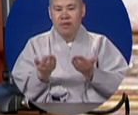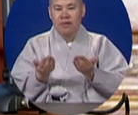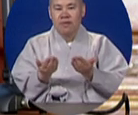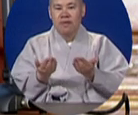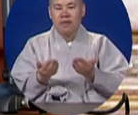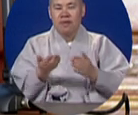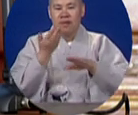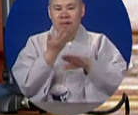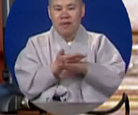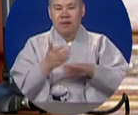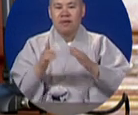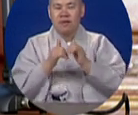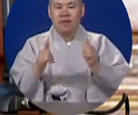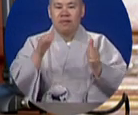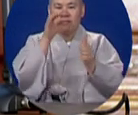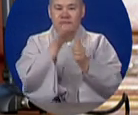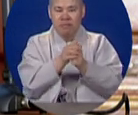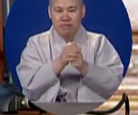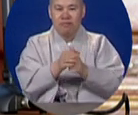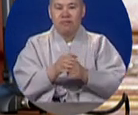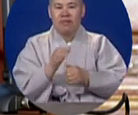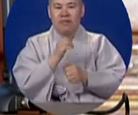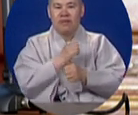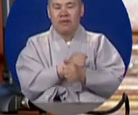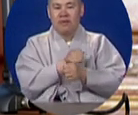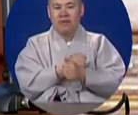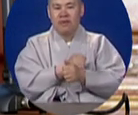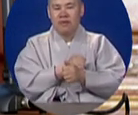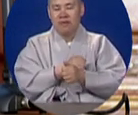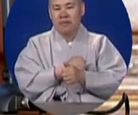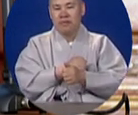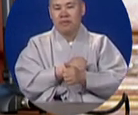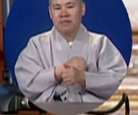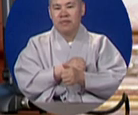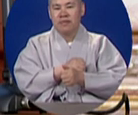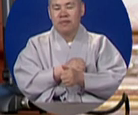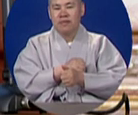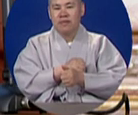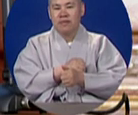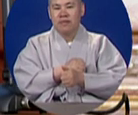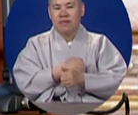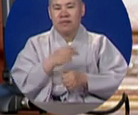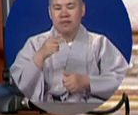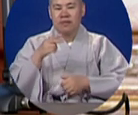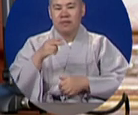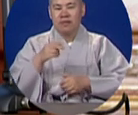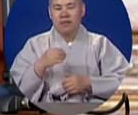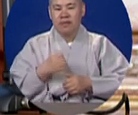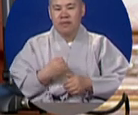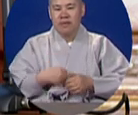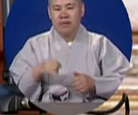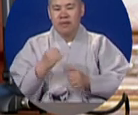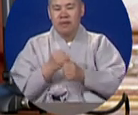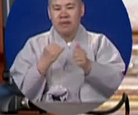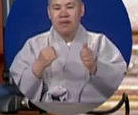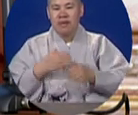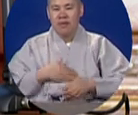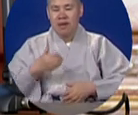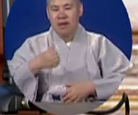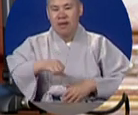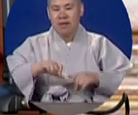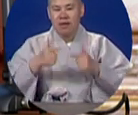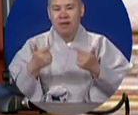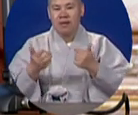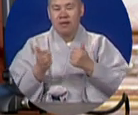다른 사람한테 다 돌리는 거 그거예요 그러니까 사위는 내 아들이 아니다 이거죠 그러니까 사위가 하는